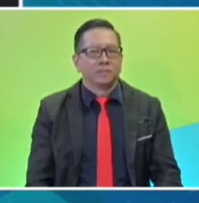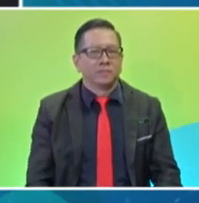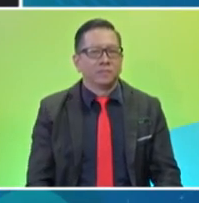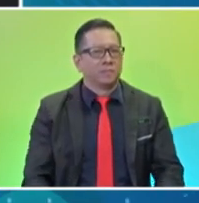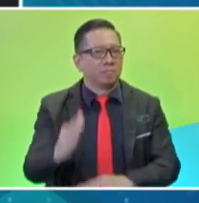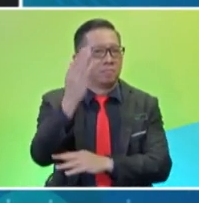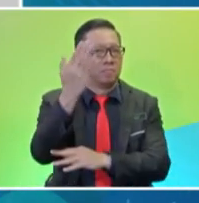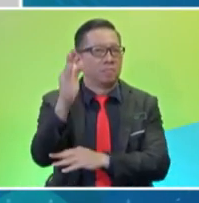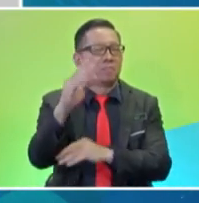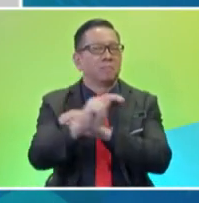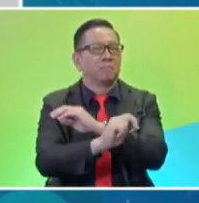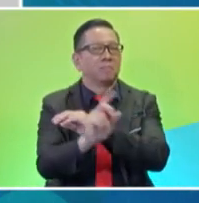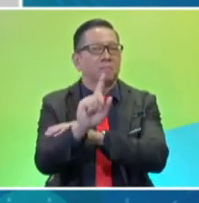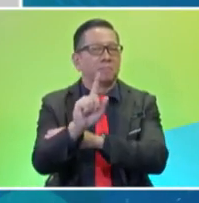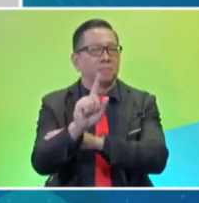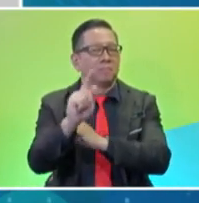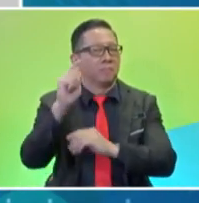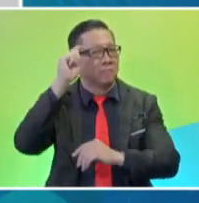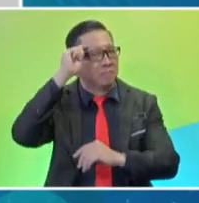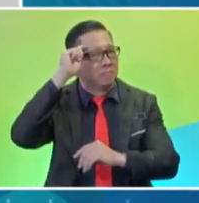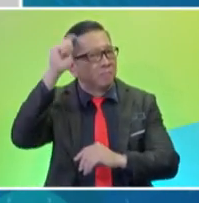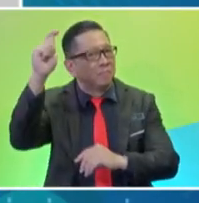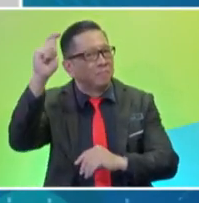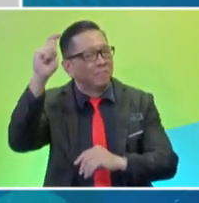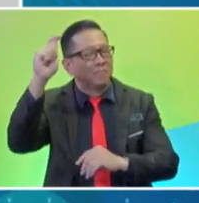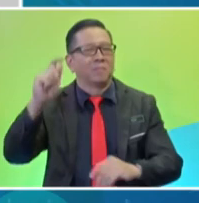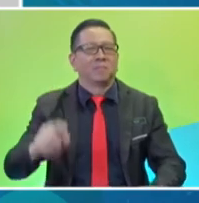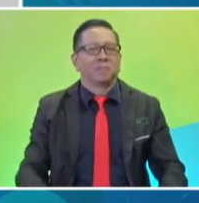benderanya gimana ini dalil iman